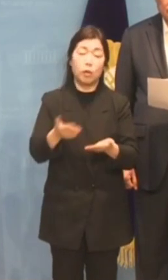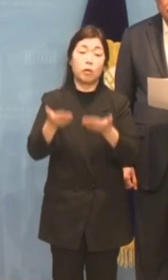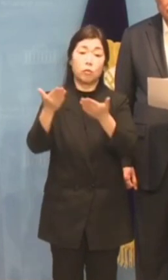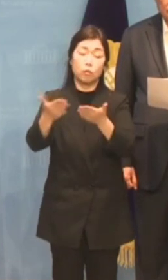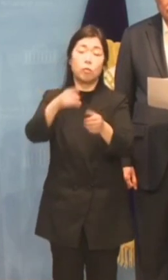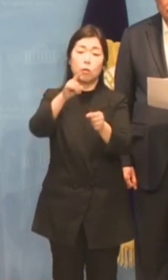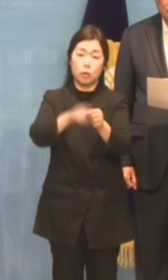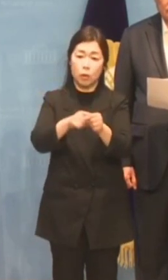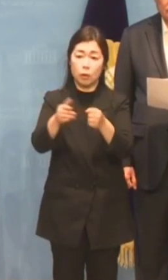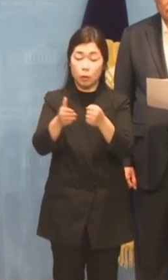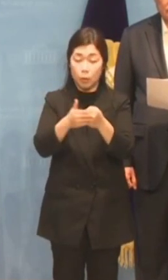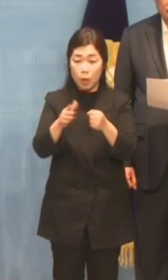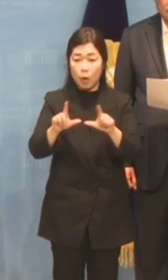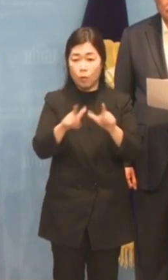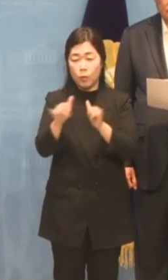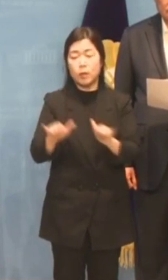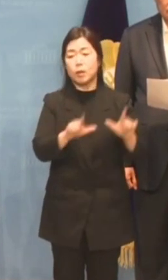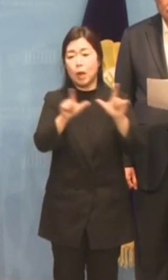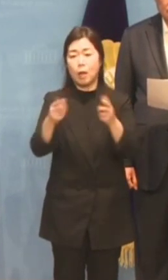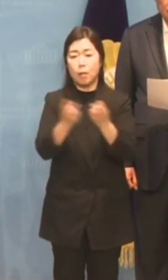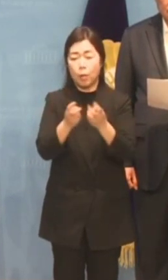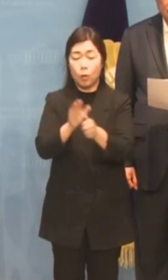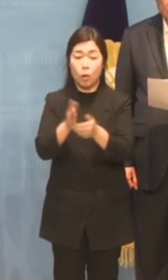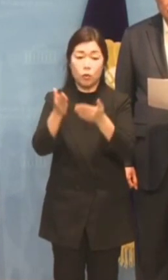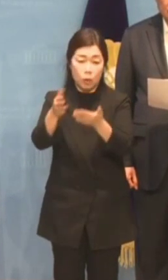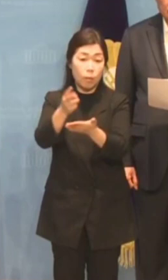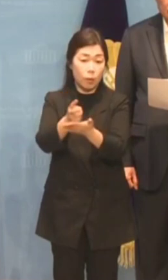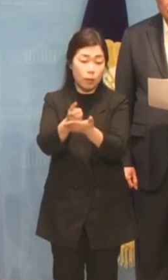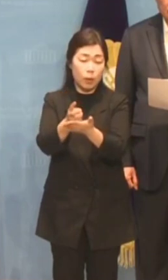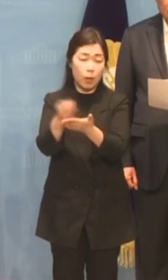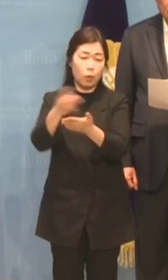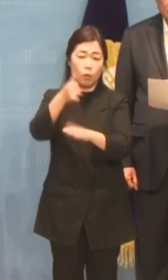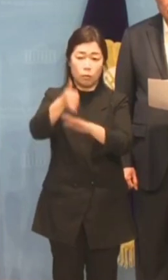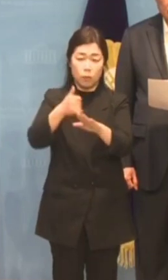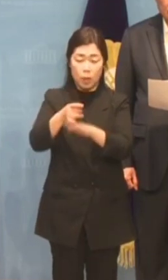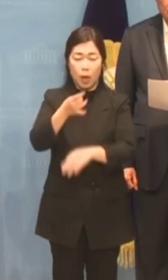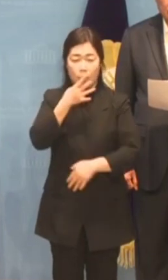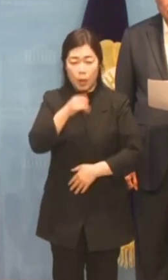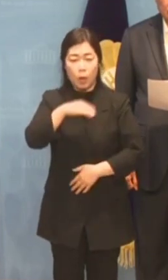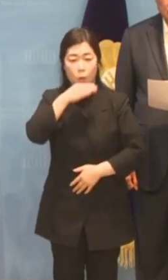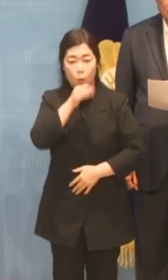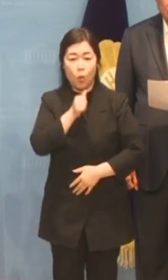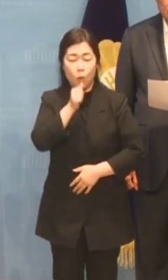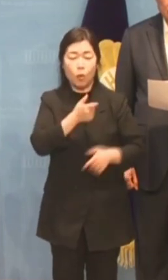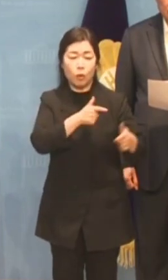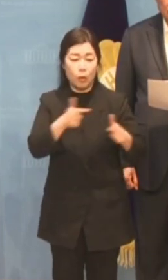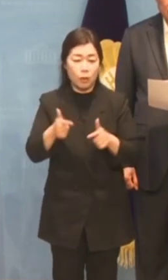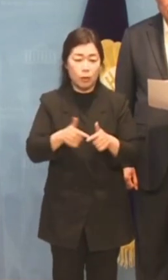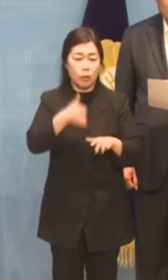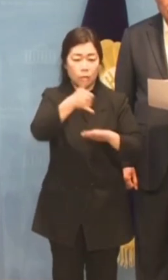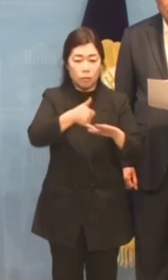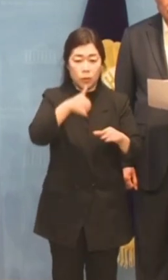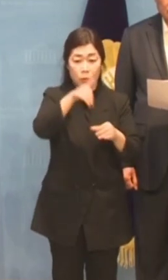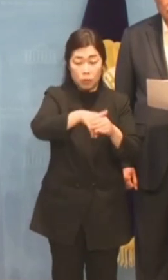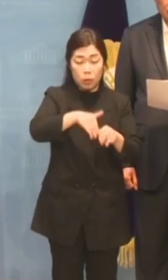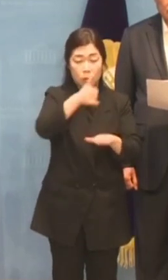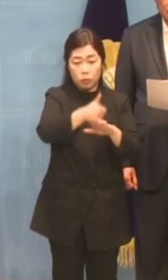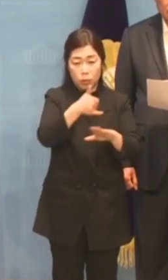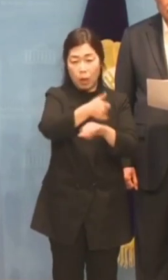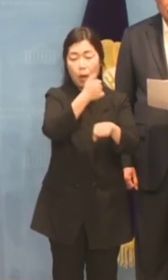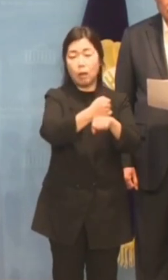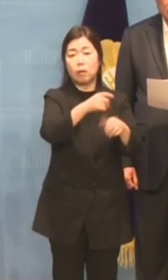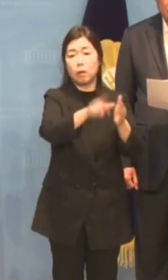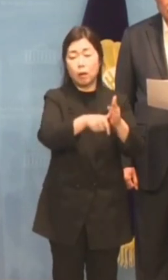위한 민생법안이며 농민들이 밀, 콩 등 타작물을 재배할 경우